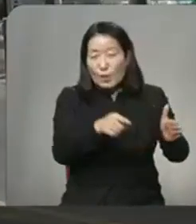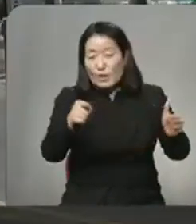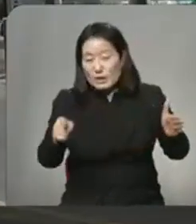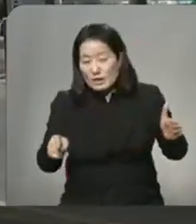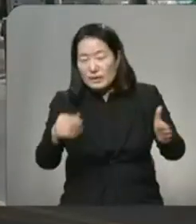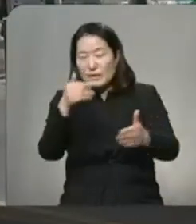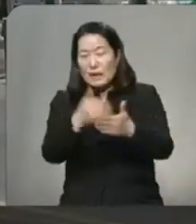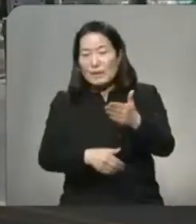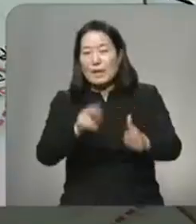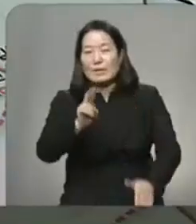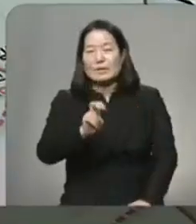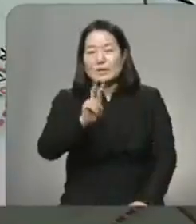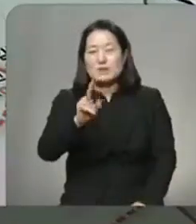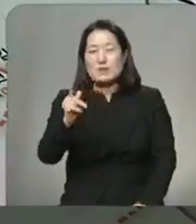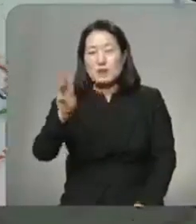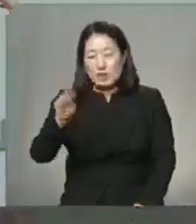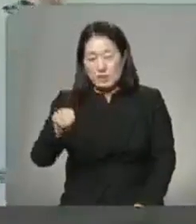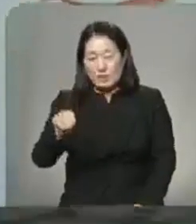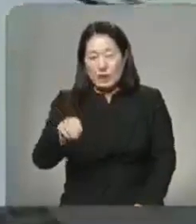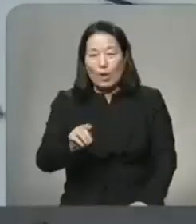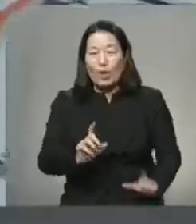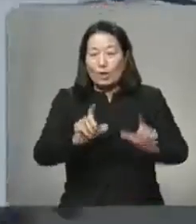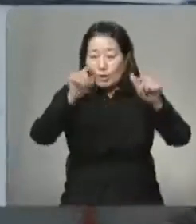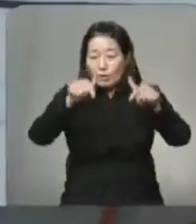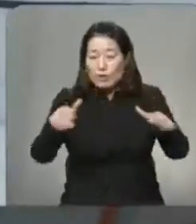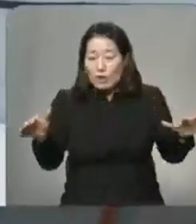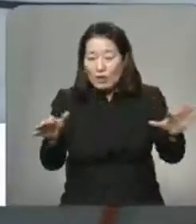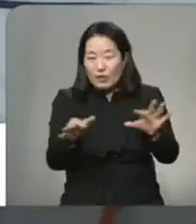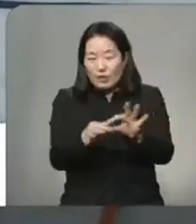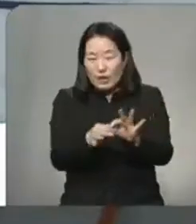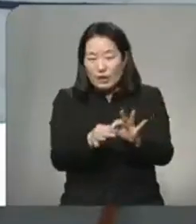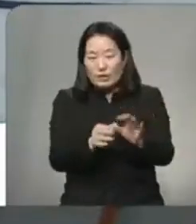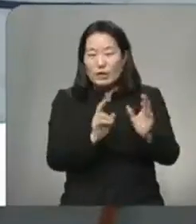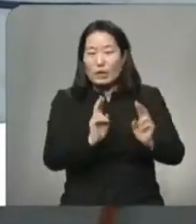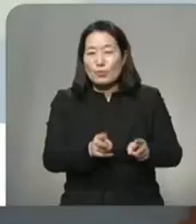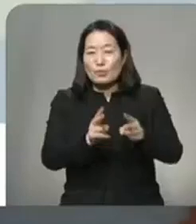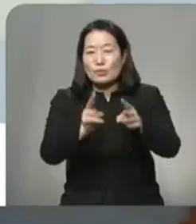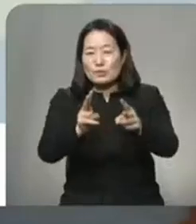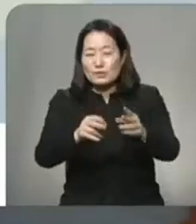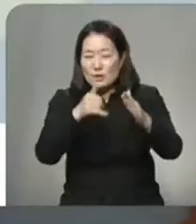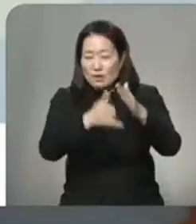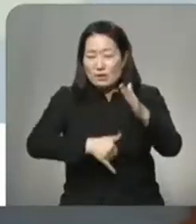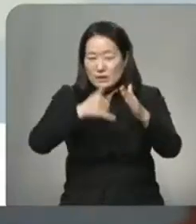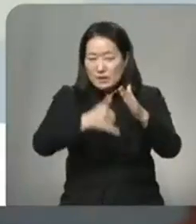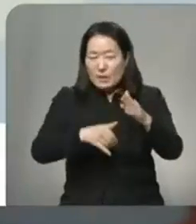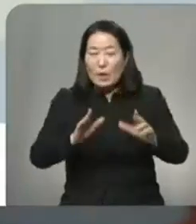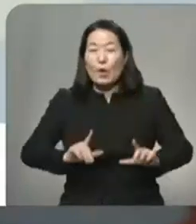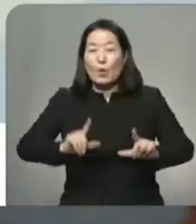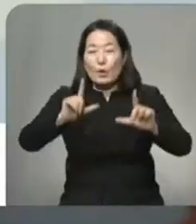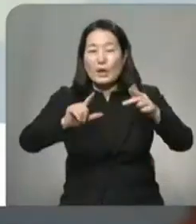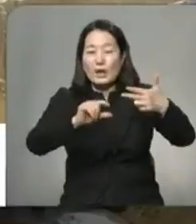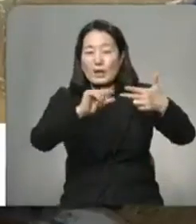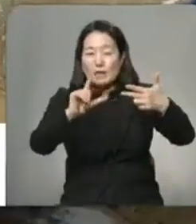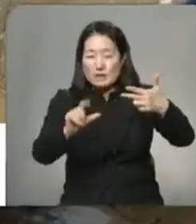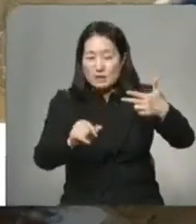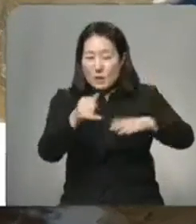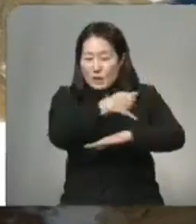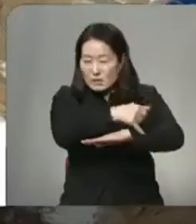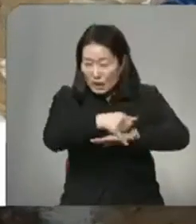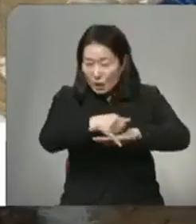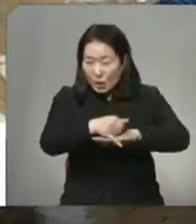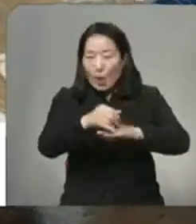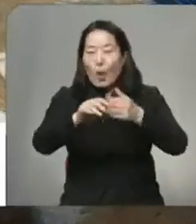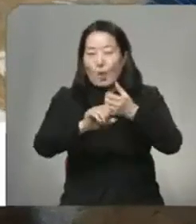22km 끊어진 동서 축을 있는 여주 원주 복선 철도 건설 사업이 우리 7월 실시설계 와 동시에